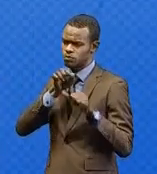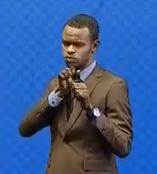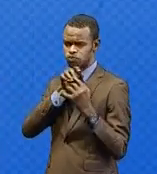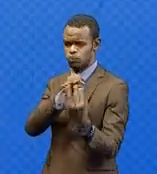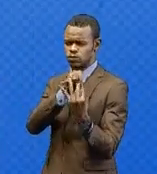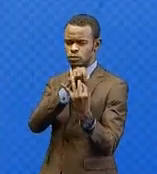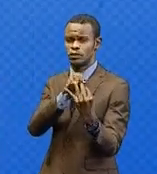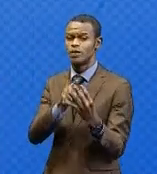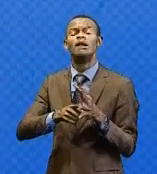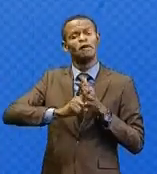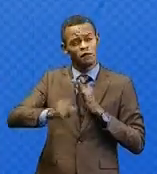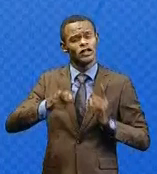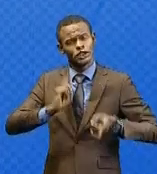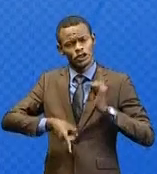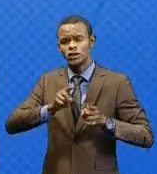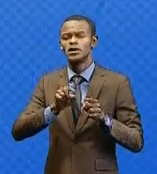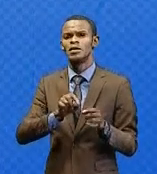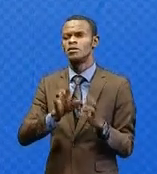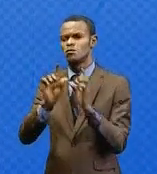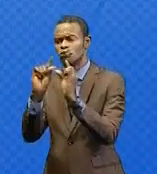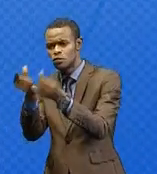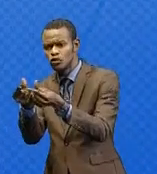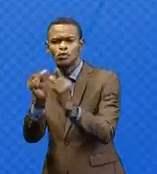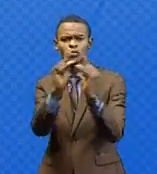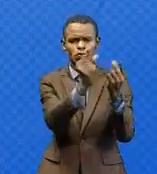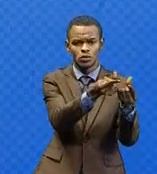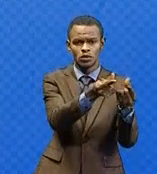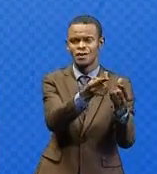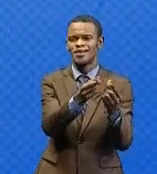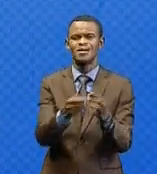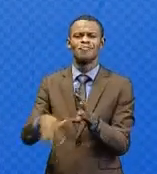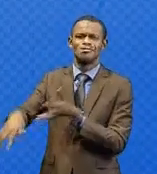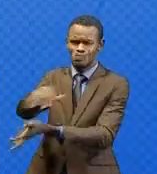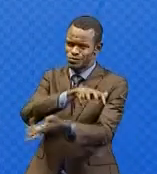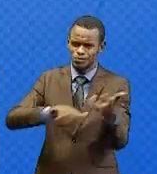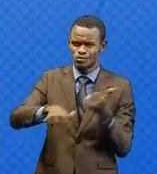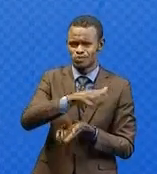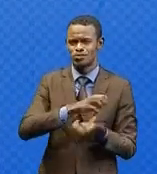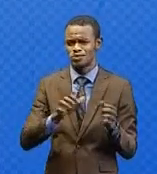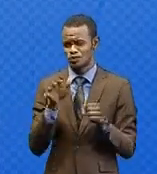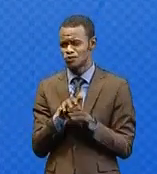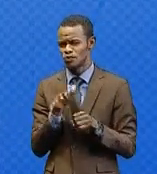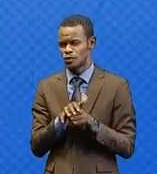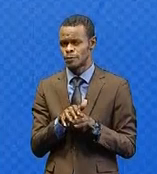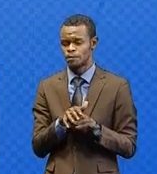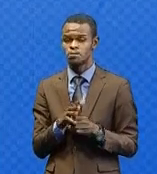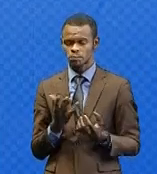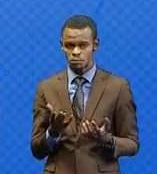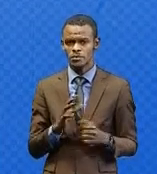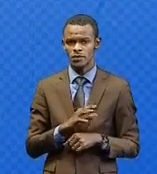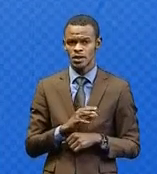le groupe armé Codeco, ne cesse de perturber l'ordre public. D'après les rapports reçus des gouverneurs